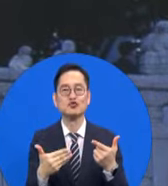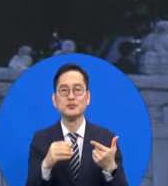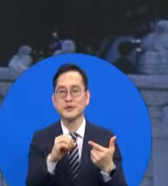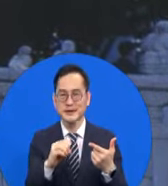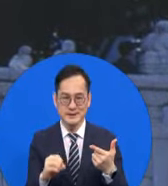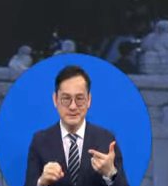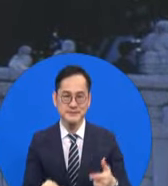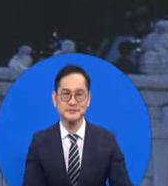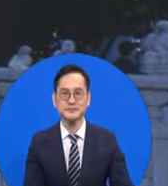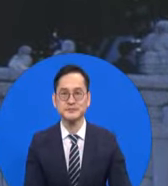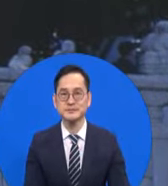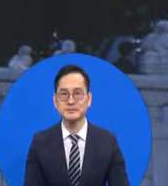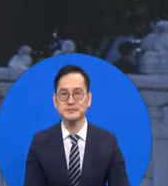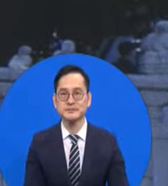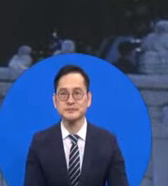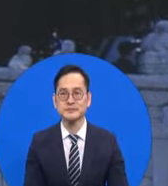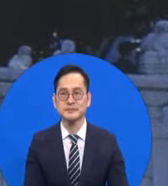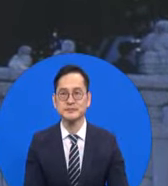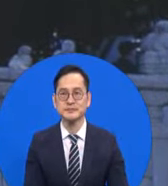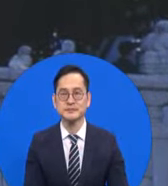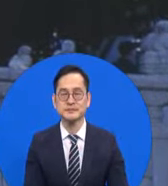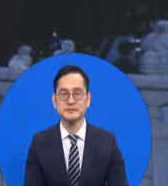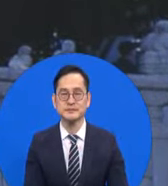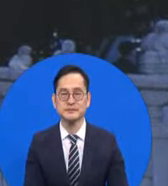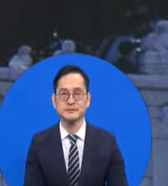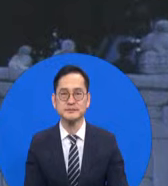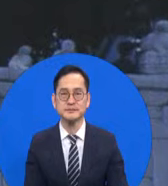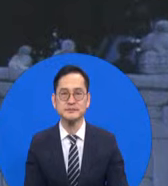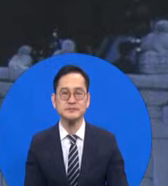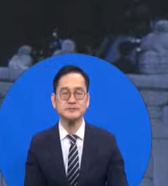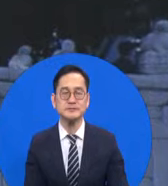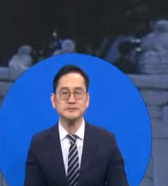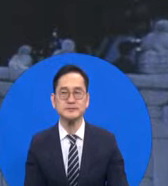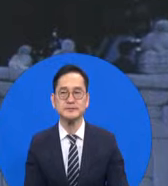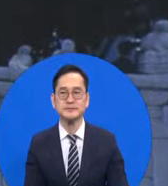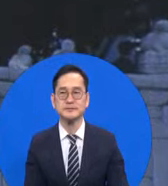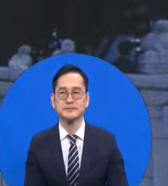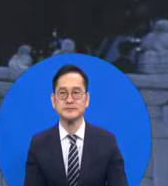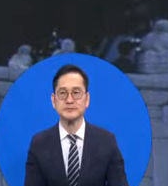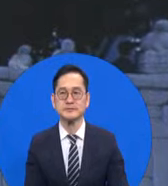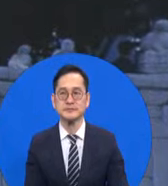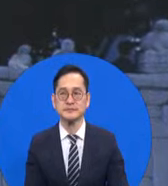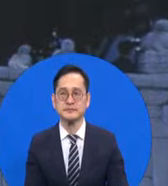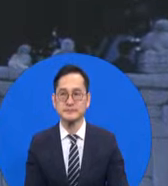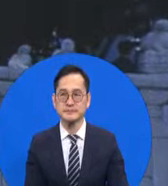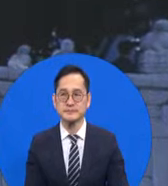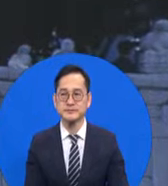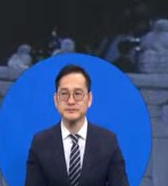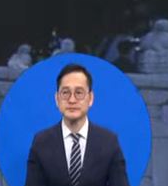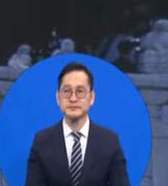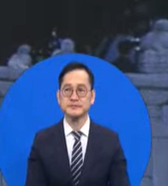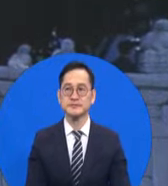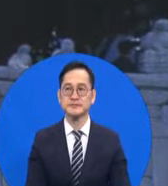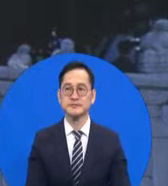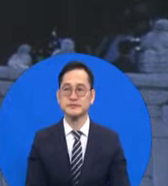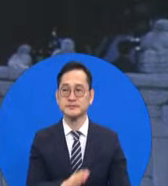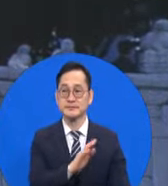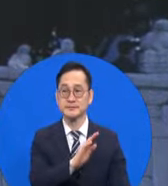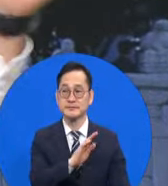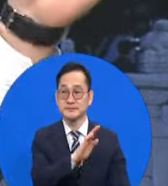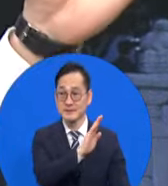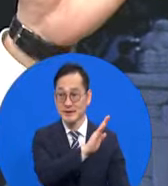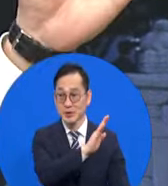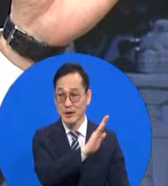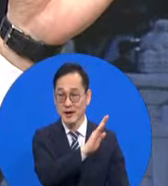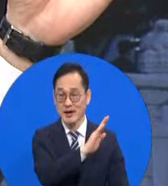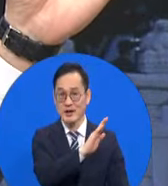있다는 말씀 드리겠고요. 저희 여러분들이 보실 때 화면 오른쪽에 이쪽이겠군요. 화면 오른쪽에